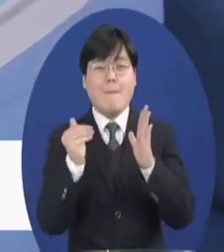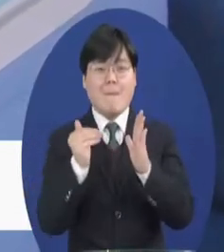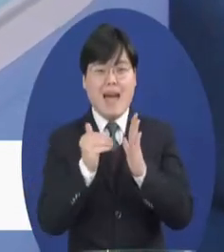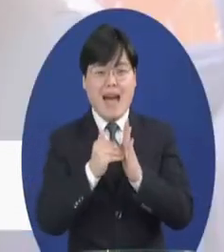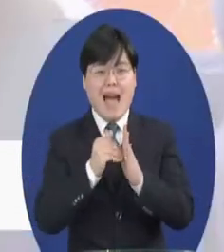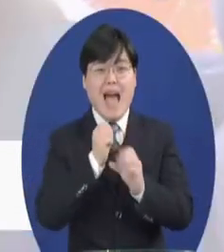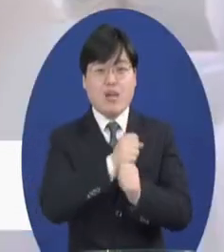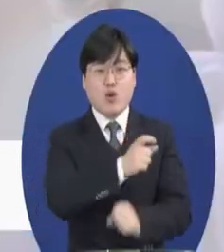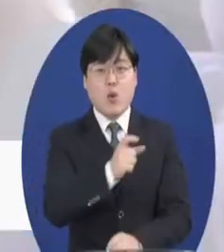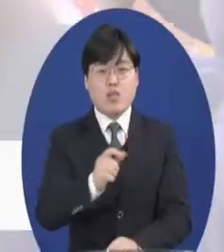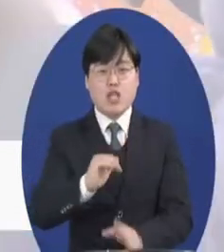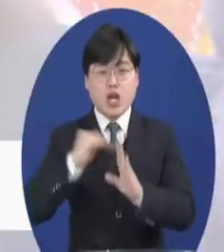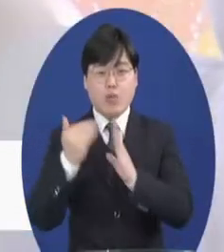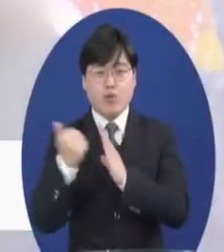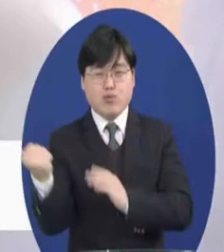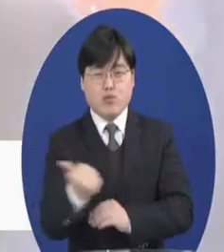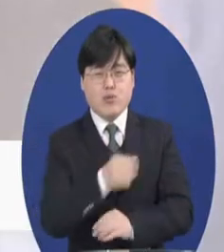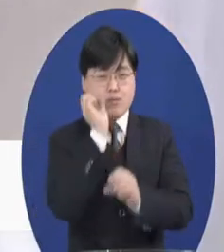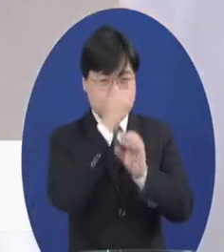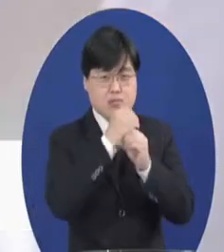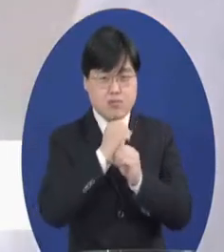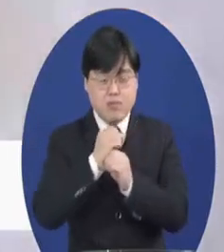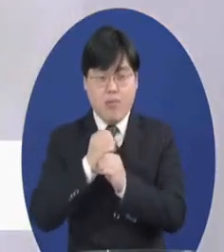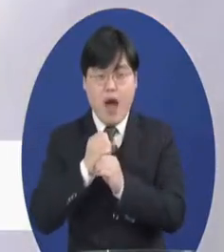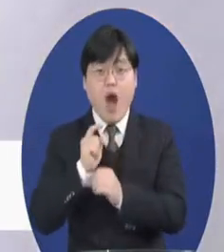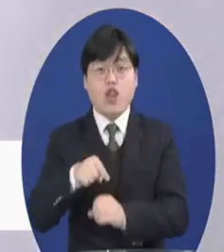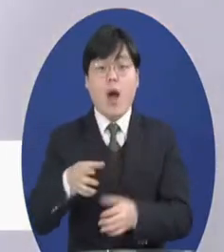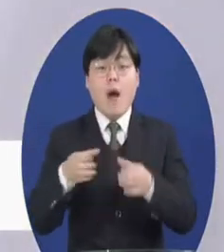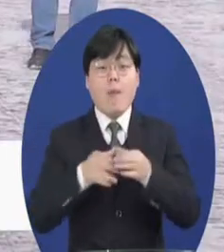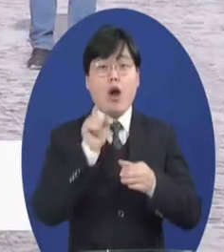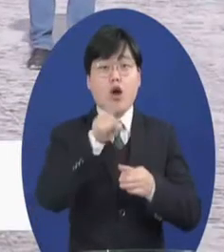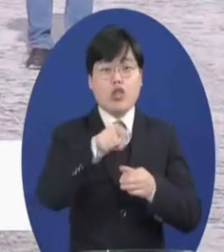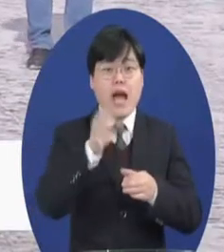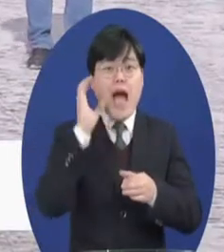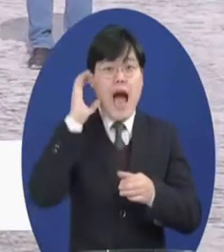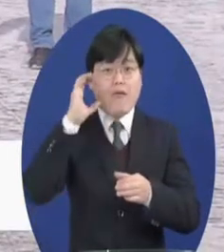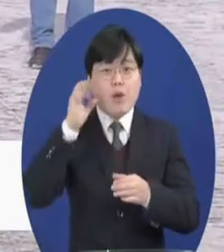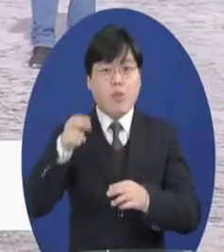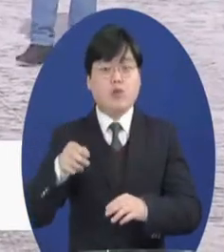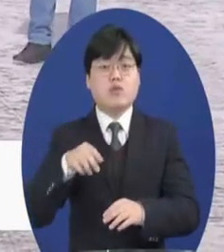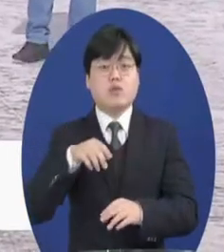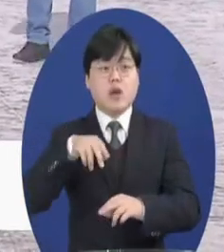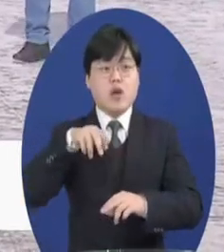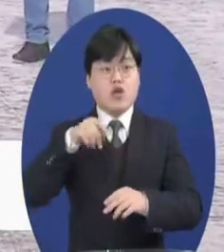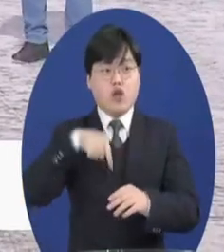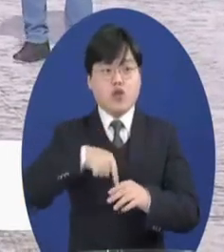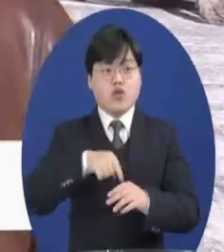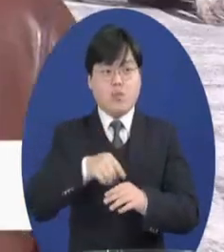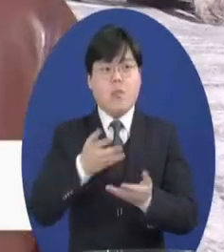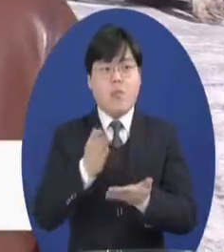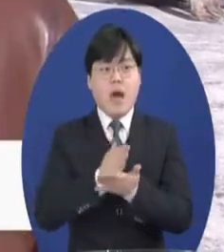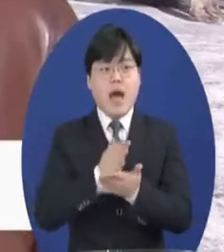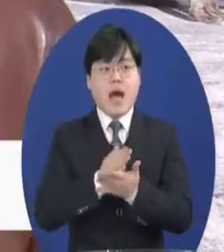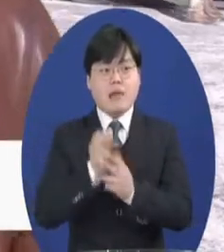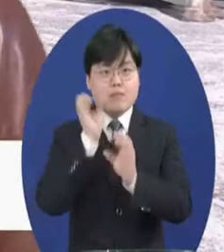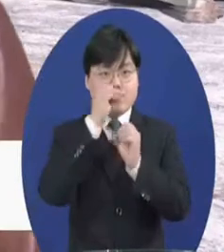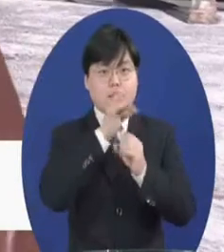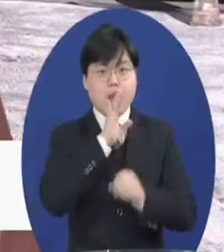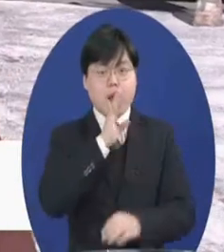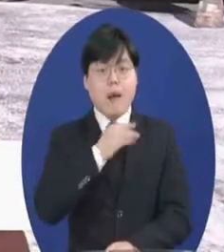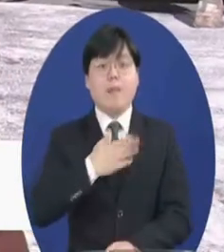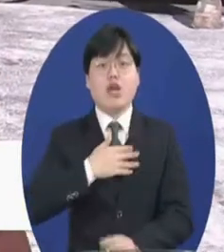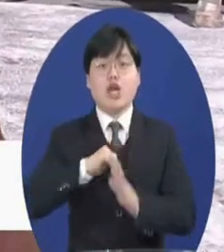бүрээс шинжилгээ авч байна. Үзэгч та бидний харж байгаачлан явуулын баг автобусанд байрлан иргэдээс шинжилгээ авч байгаа юм а. Ам